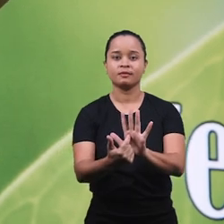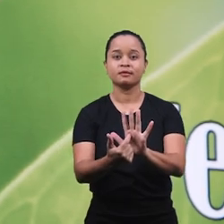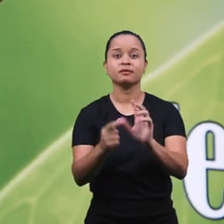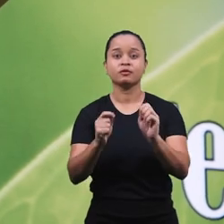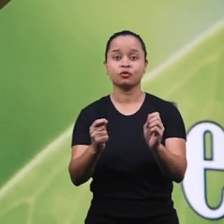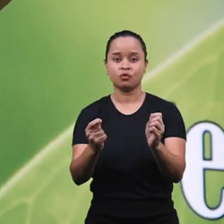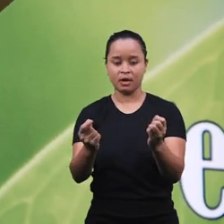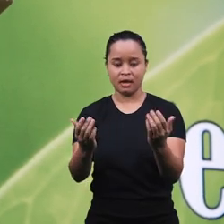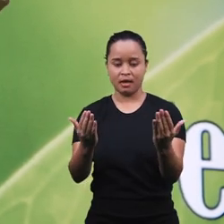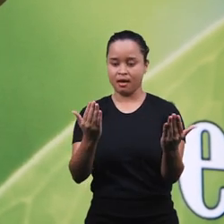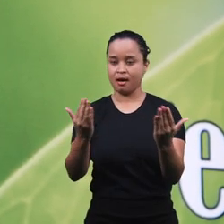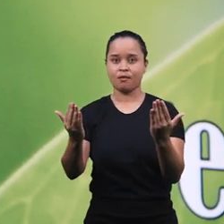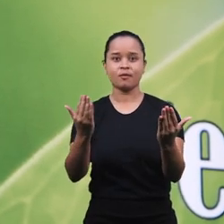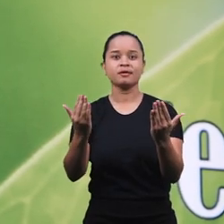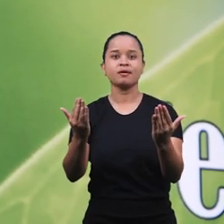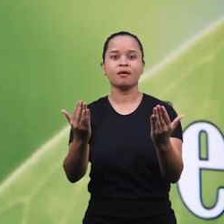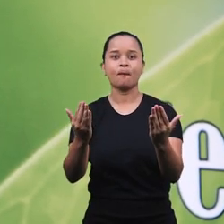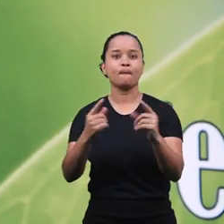parallèle prophétique